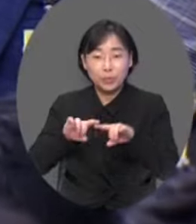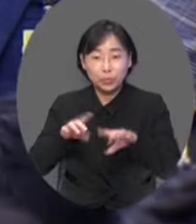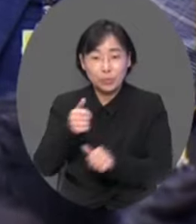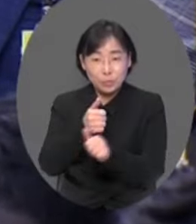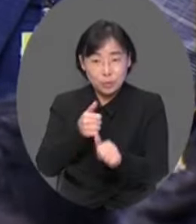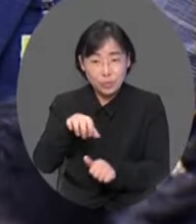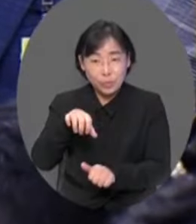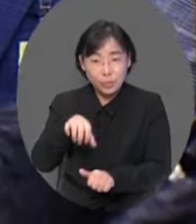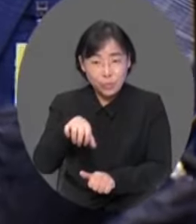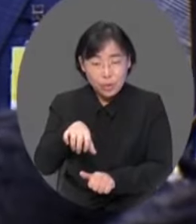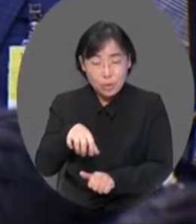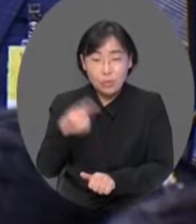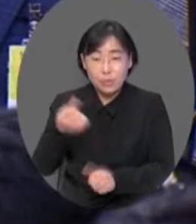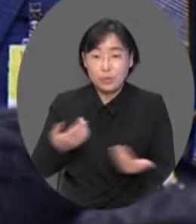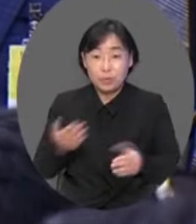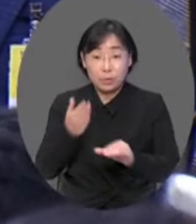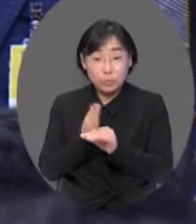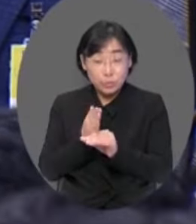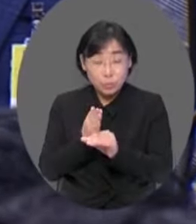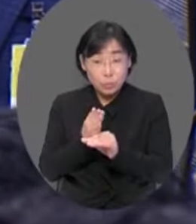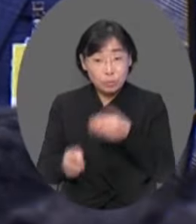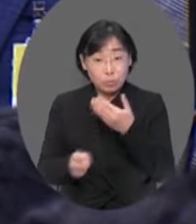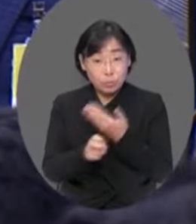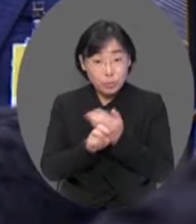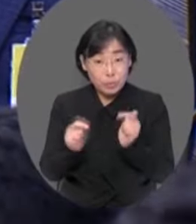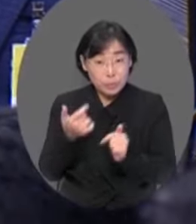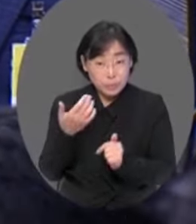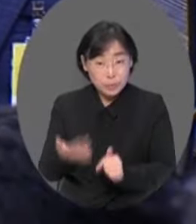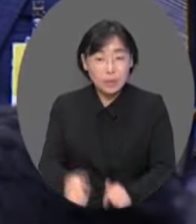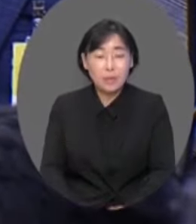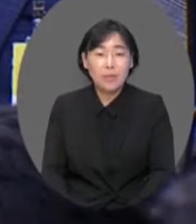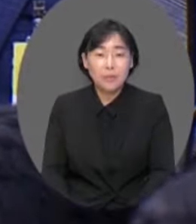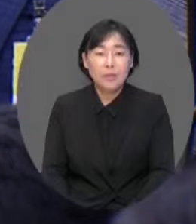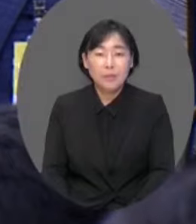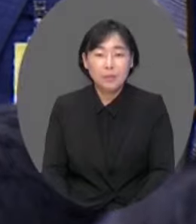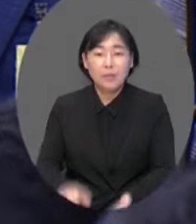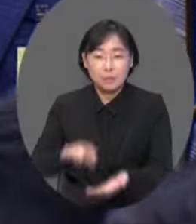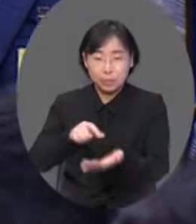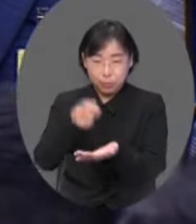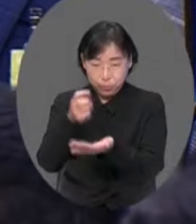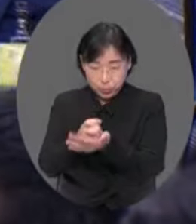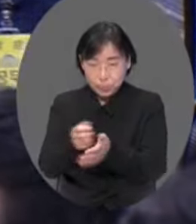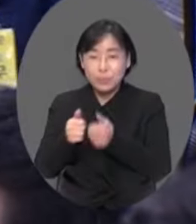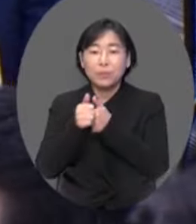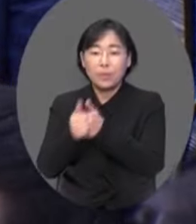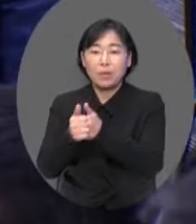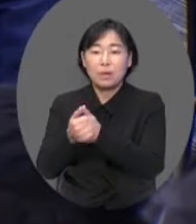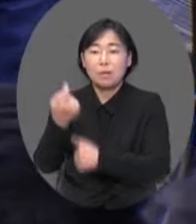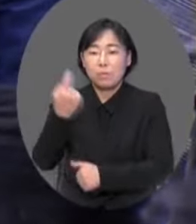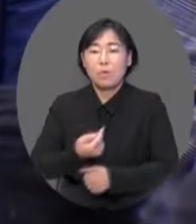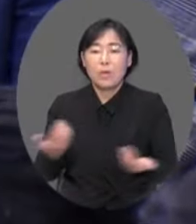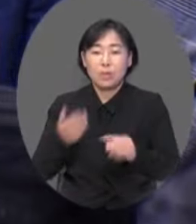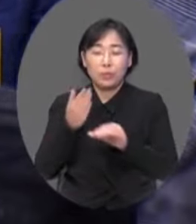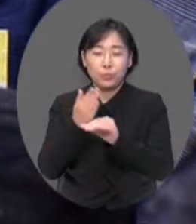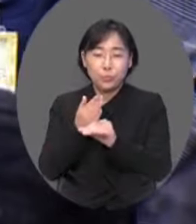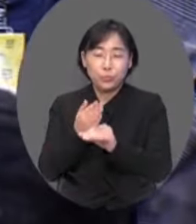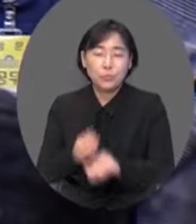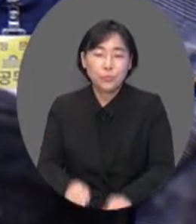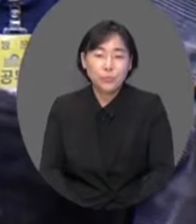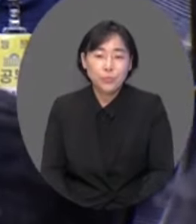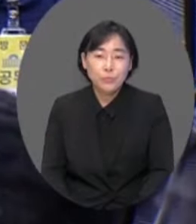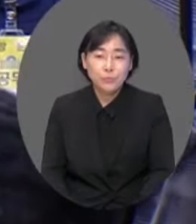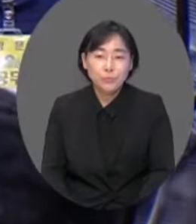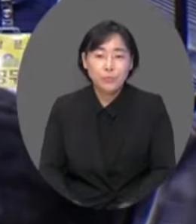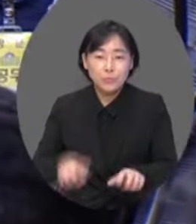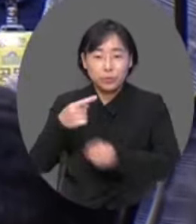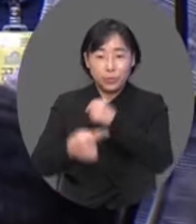불법 파견 아닙니까? 답변해 보세요. 적법 파견 절차를 다 거쳐서 파견 와 있습니다. 1년 이상 그